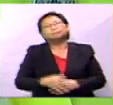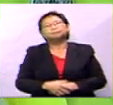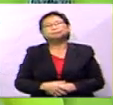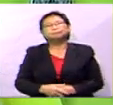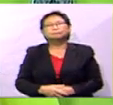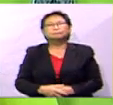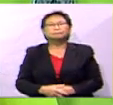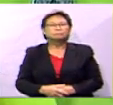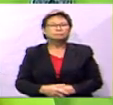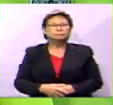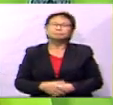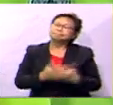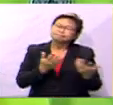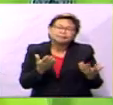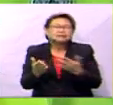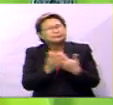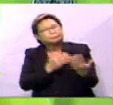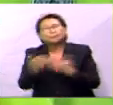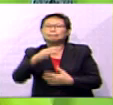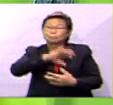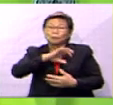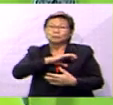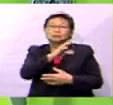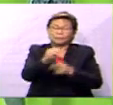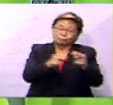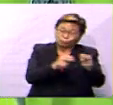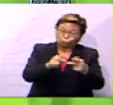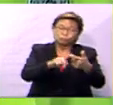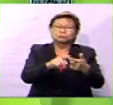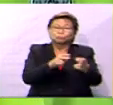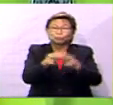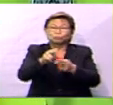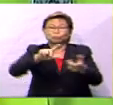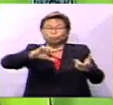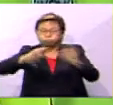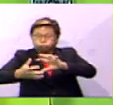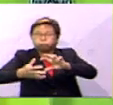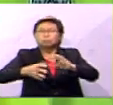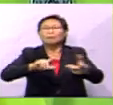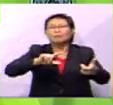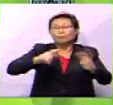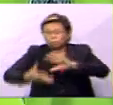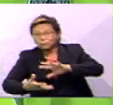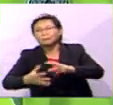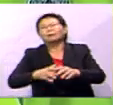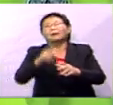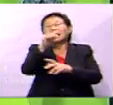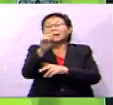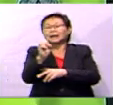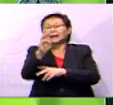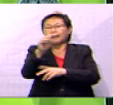bagaimanapun pihak polis dan juga pengurusan bencana daerah Kemaman dengan dibantu